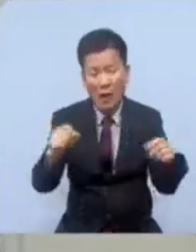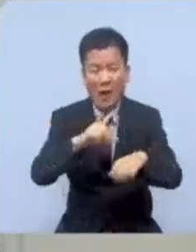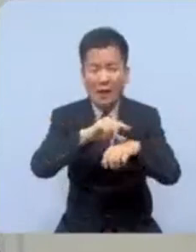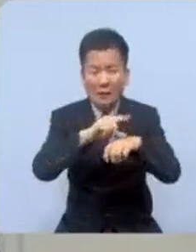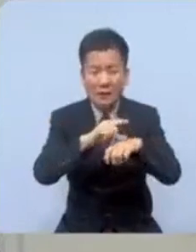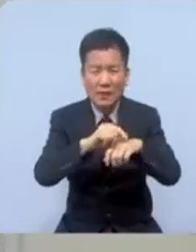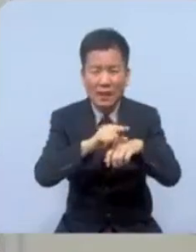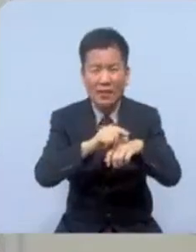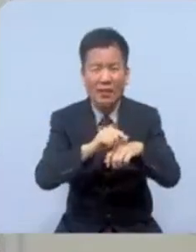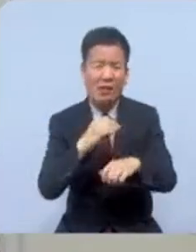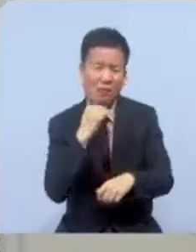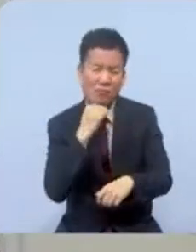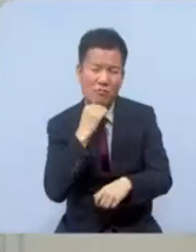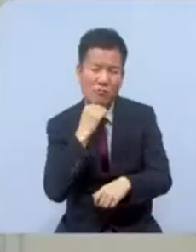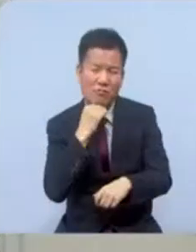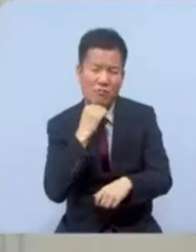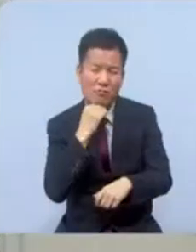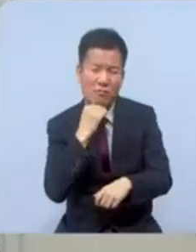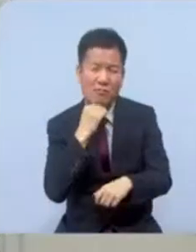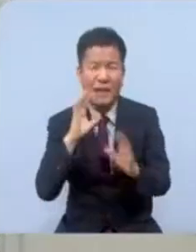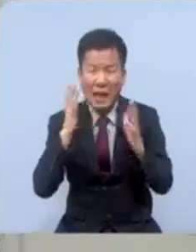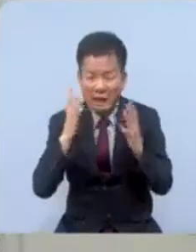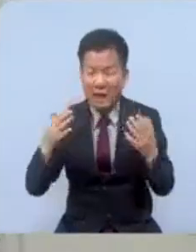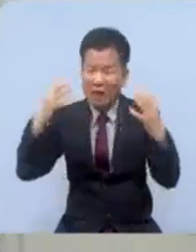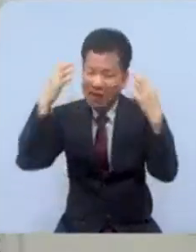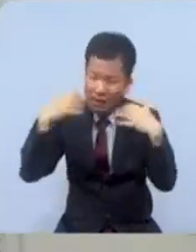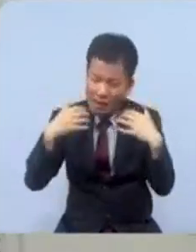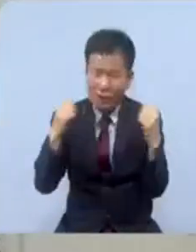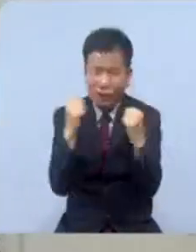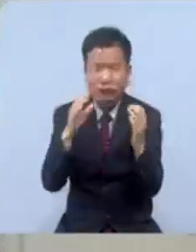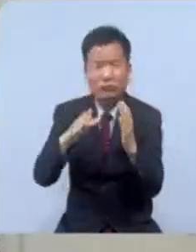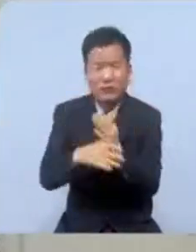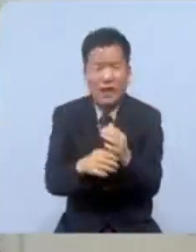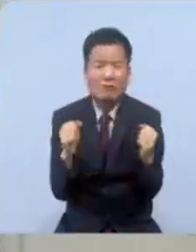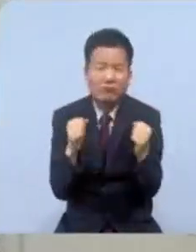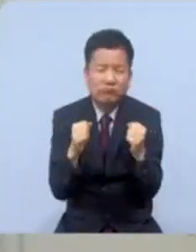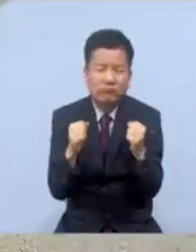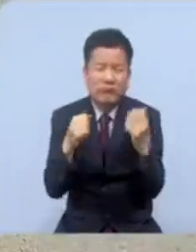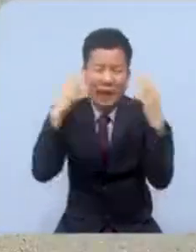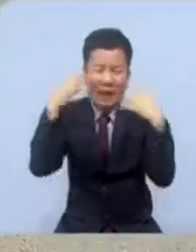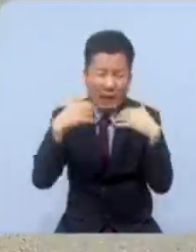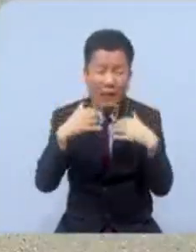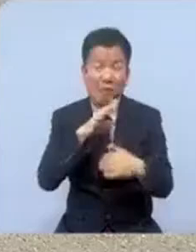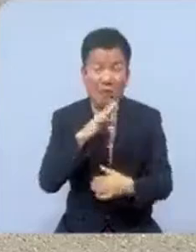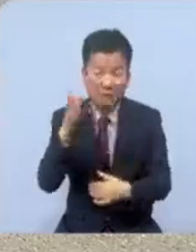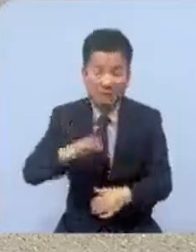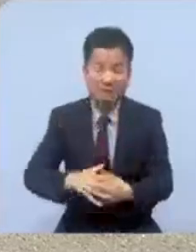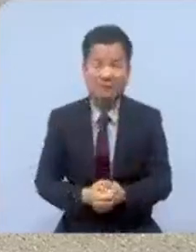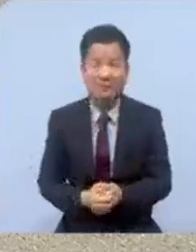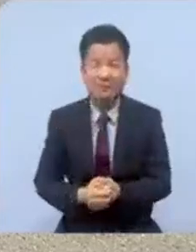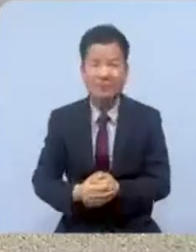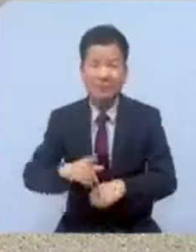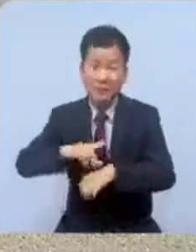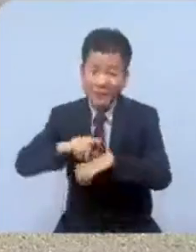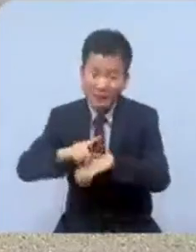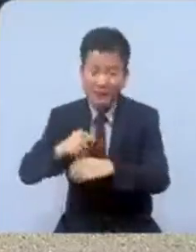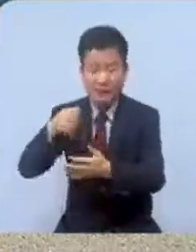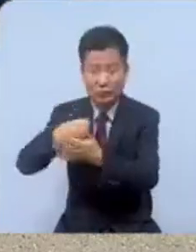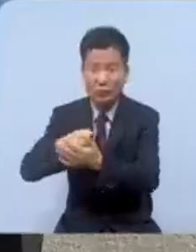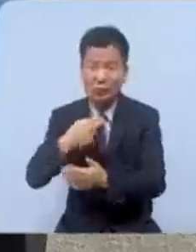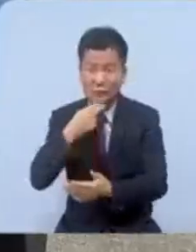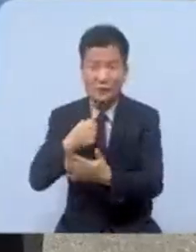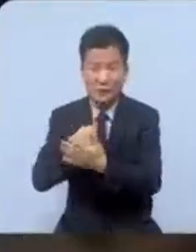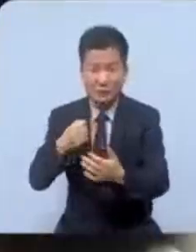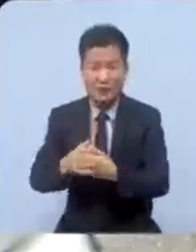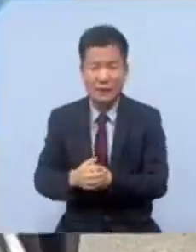시간도 정확하지 않다 보니까 막 밖에서 애들하고 뭐 덥거나 추울 때는 막 떨어야 되고 노선과 시간표가 고정돼 있지 않다